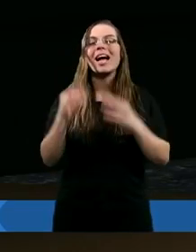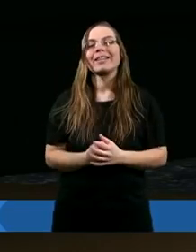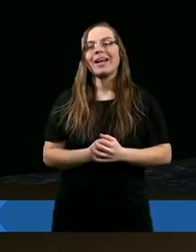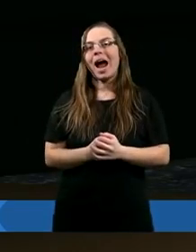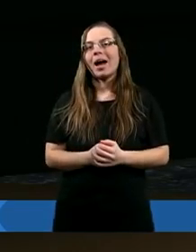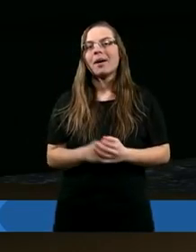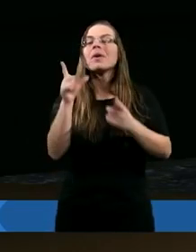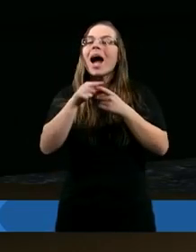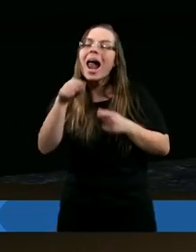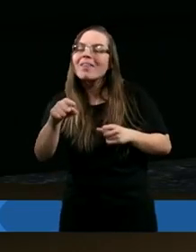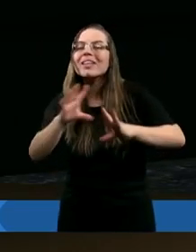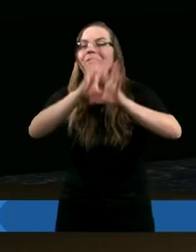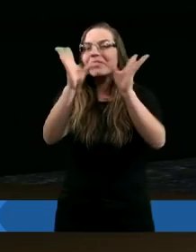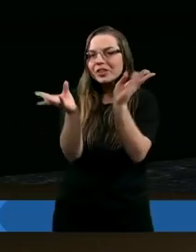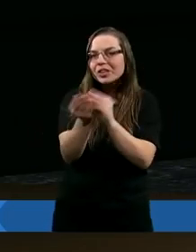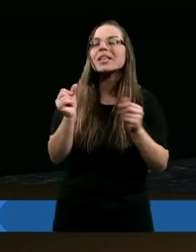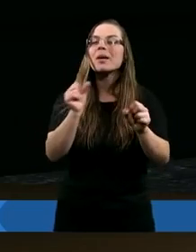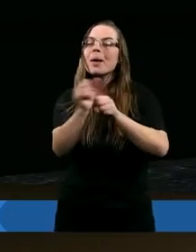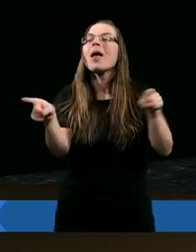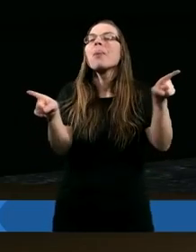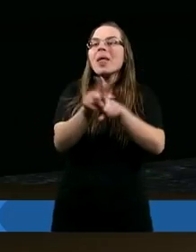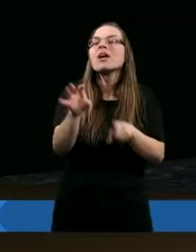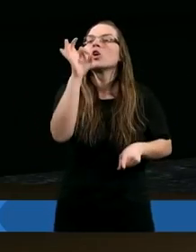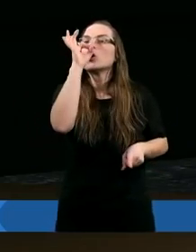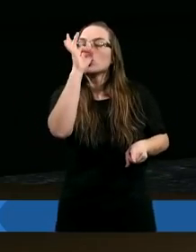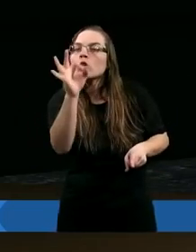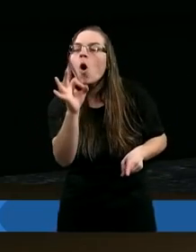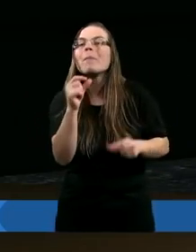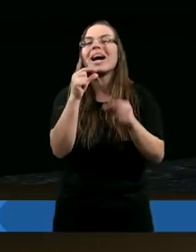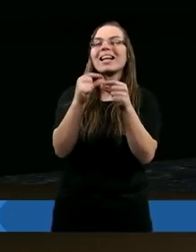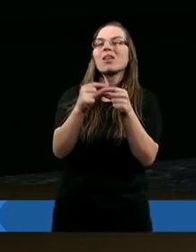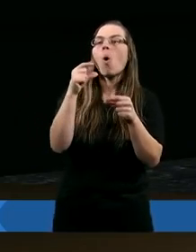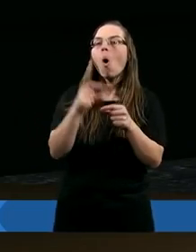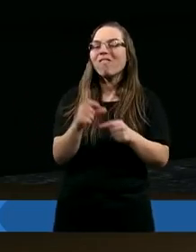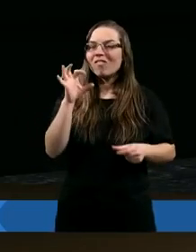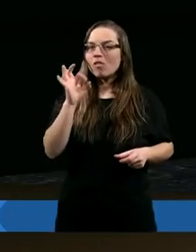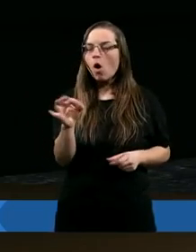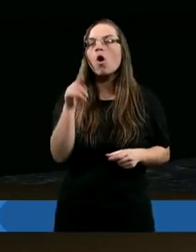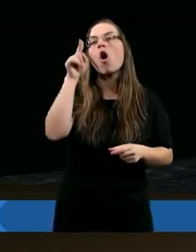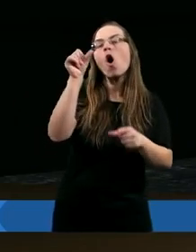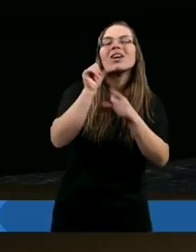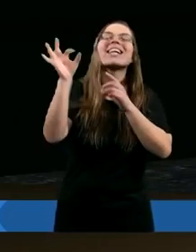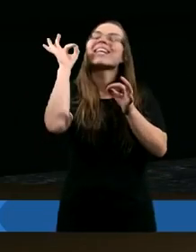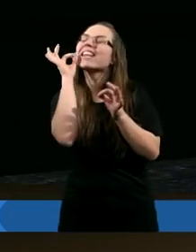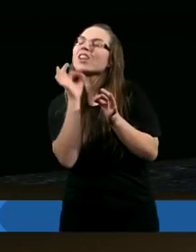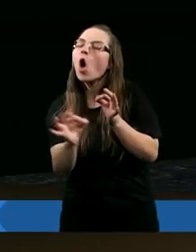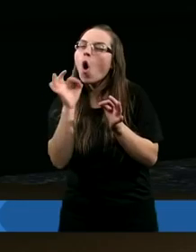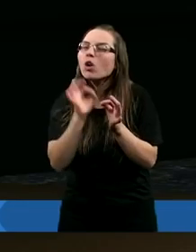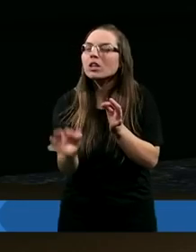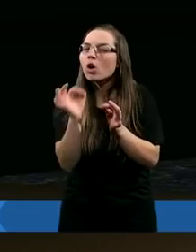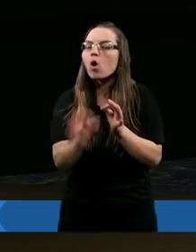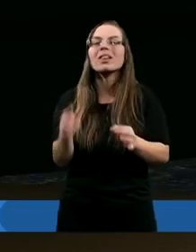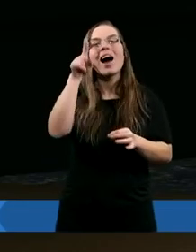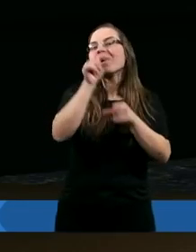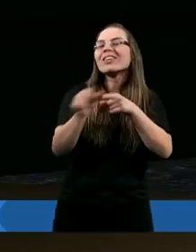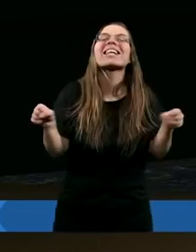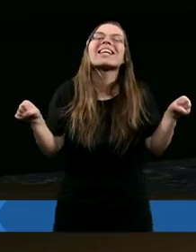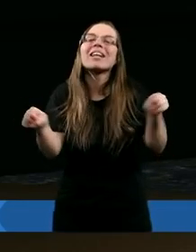Ale w tym wszystkim jest też dobroć Boża. On jest doskonały. On jest